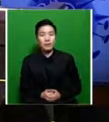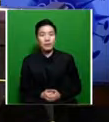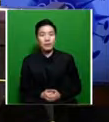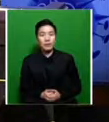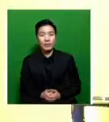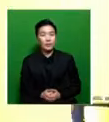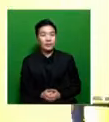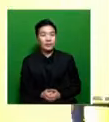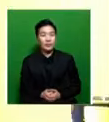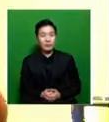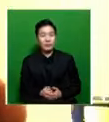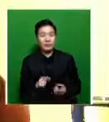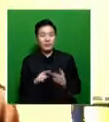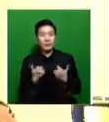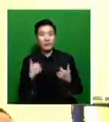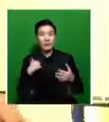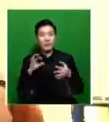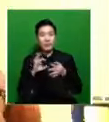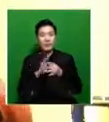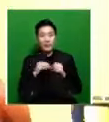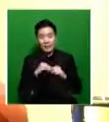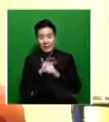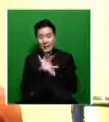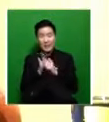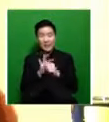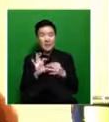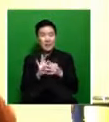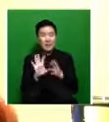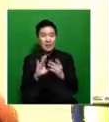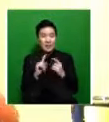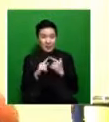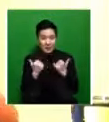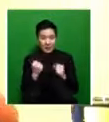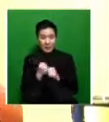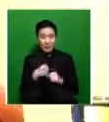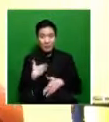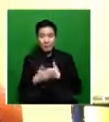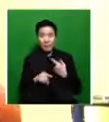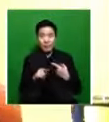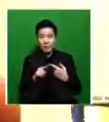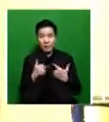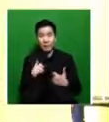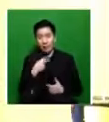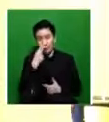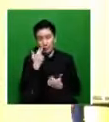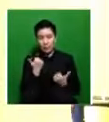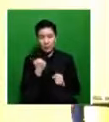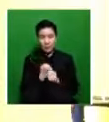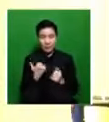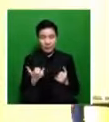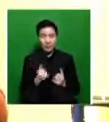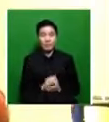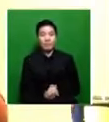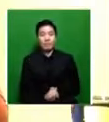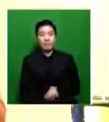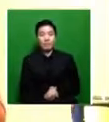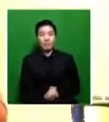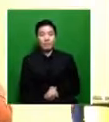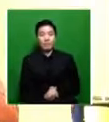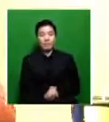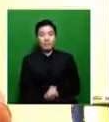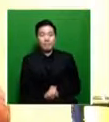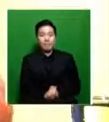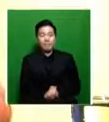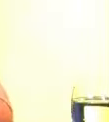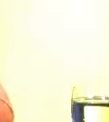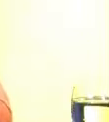สั้นๆ นะคะที่ไม่ได้เกี่ยวกับโควิดนะคะเราก็ยังดำเนินงานต่อไปลองมาดูลองฟังกันดูบ้างนะคะสำหรับเรื่องอื่นเรื่องแรก